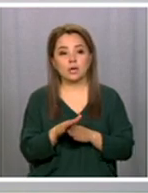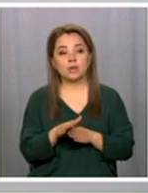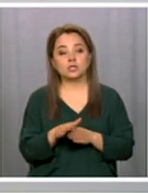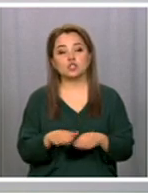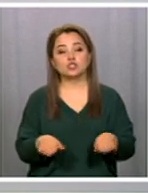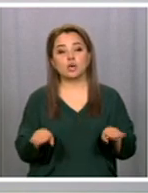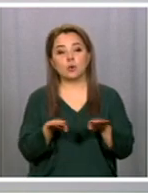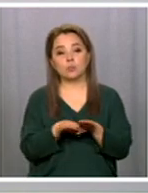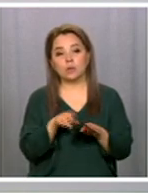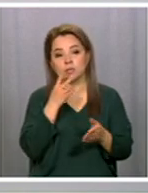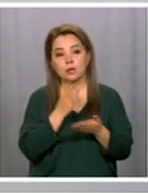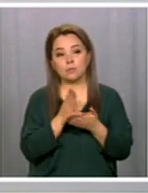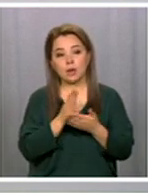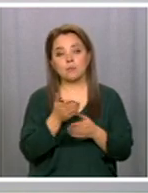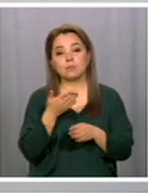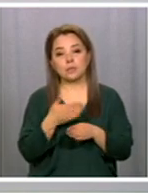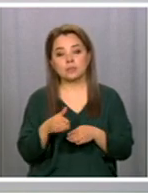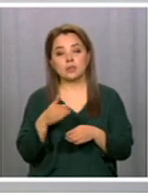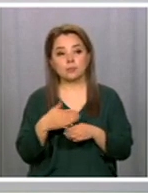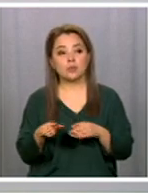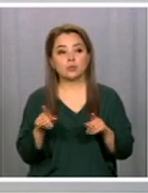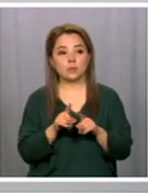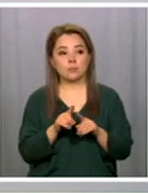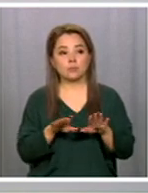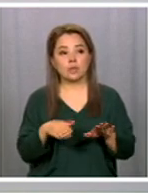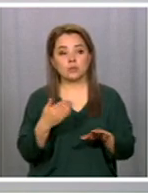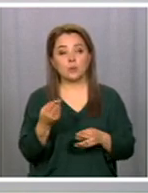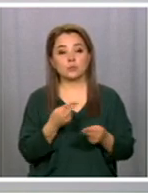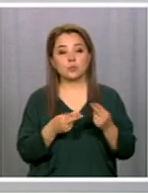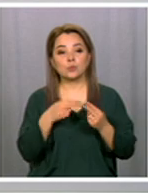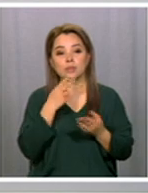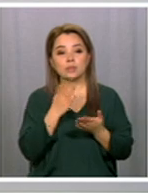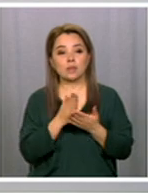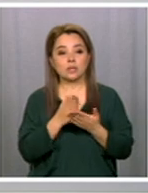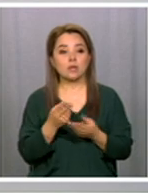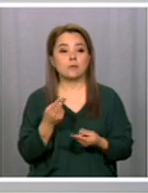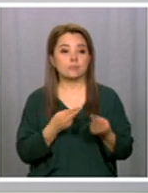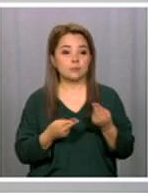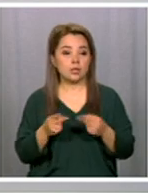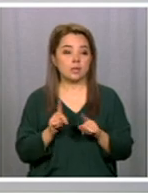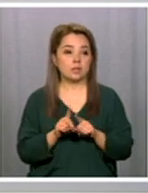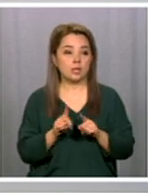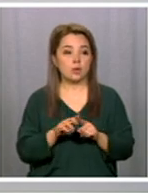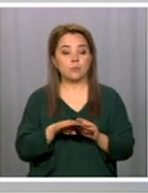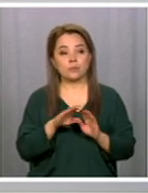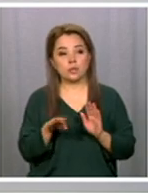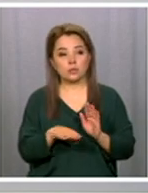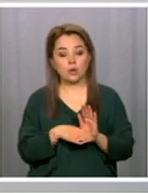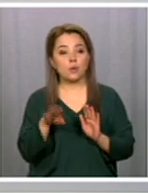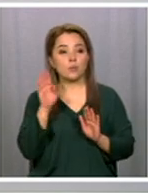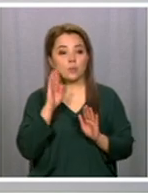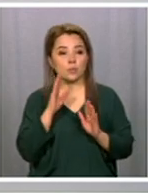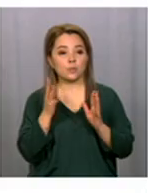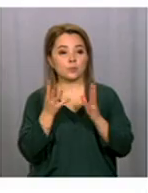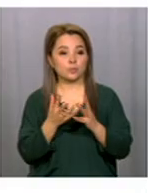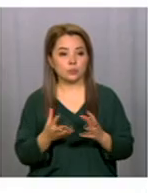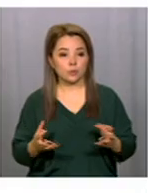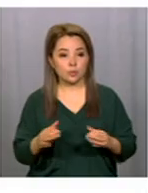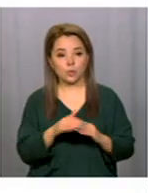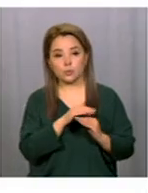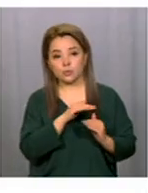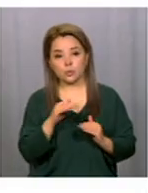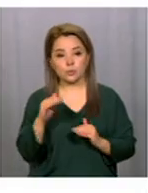қалады. Олар бірте-бірте, неке мына суретте қарасақ, бірте-бірте көлдің астыңғы жағына қарай тұнады. Оны